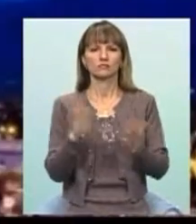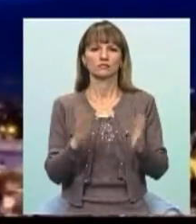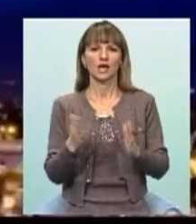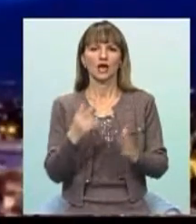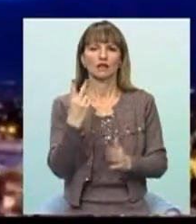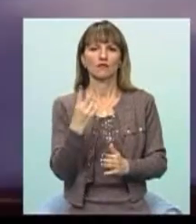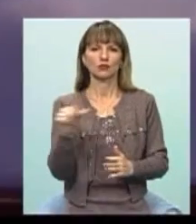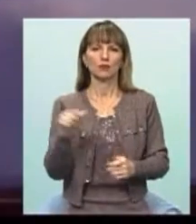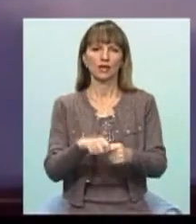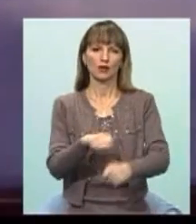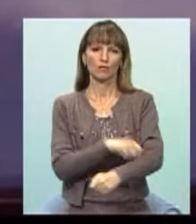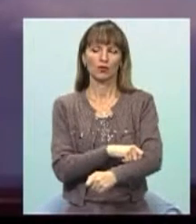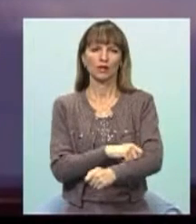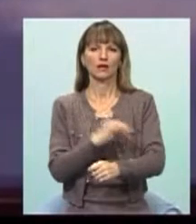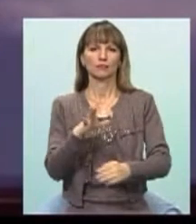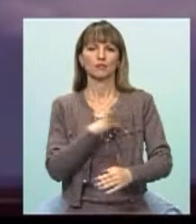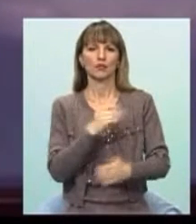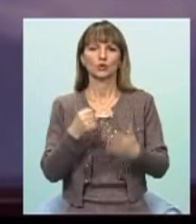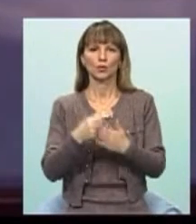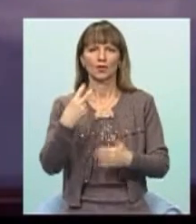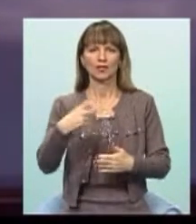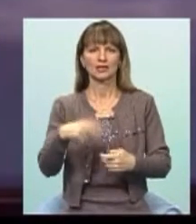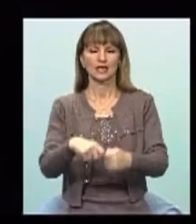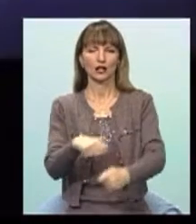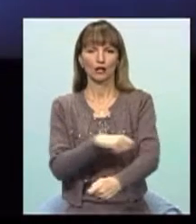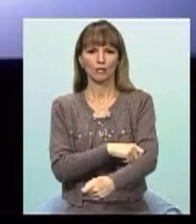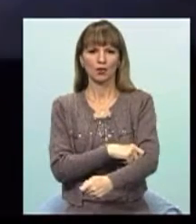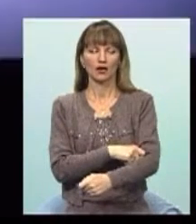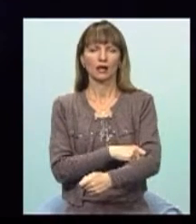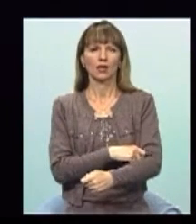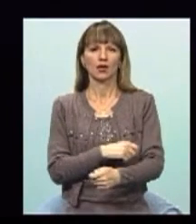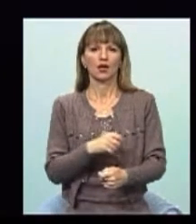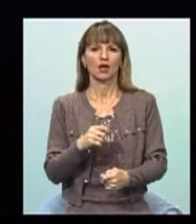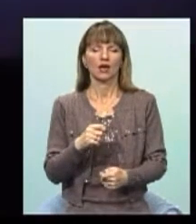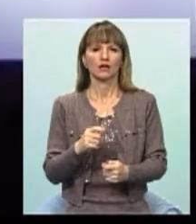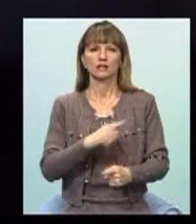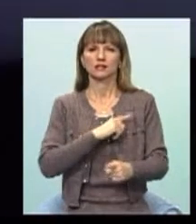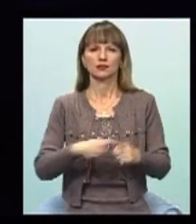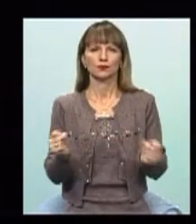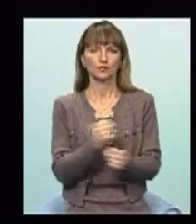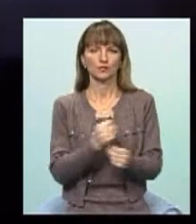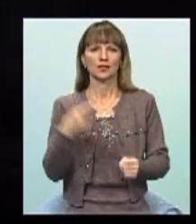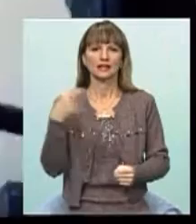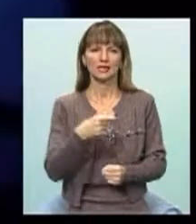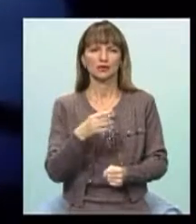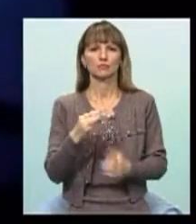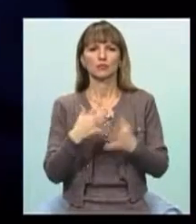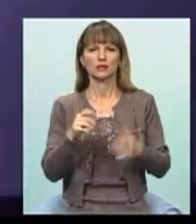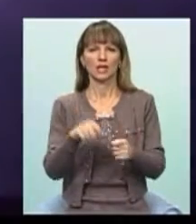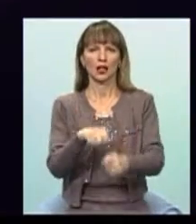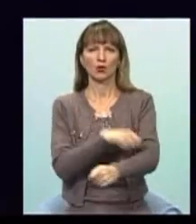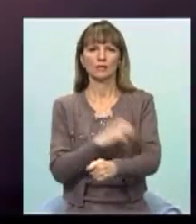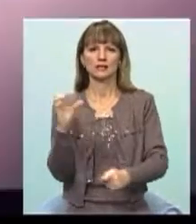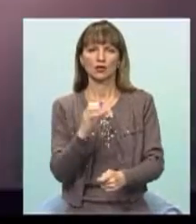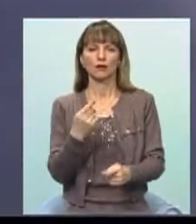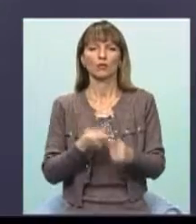2,5 кілометрів і сягає до 20 кілометрів. А швидкість блискавки може сягати 1000 і більше кілометрів за секунду.